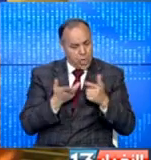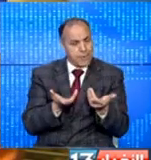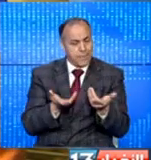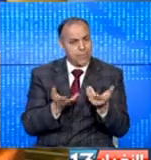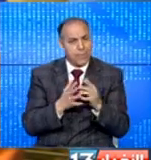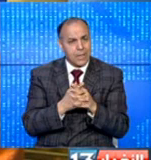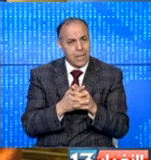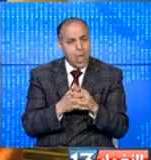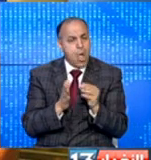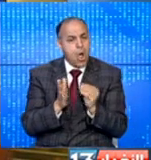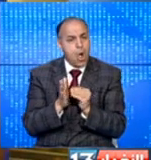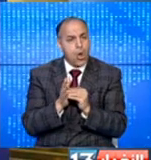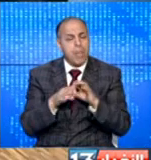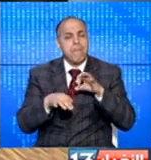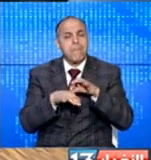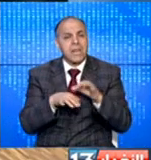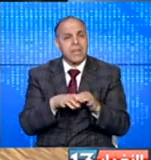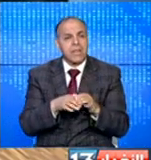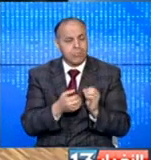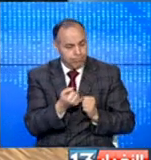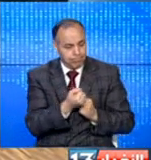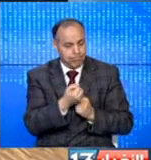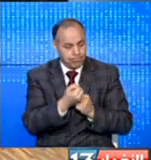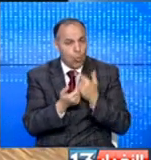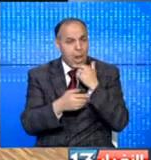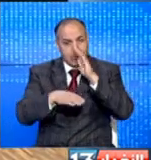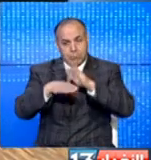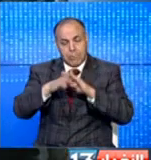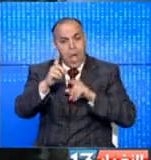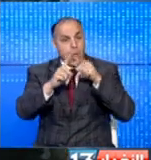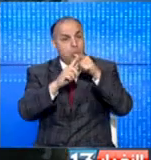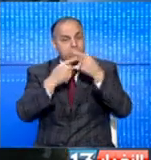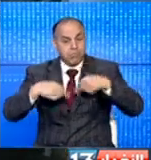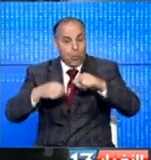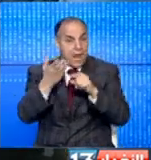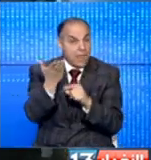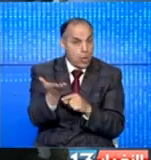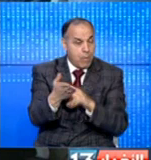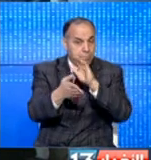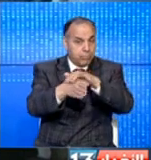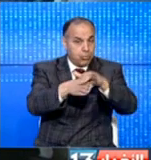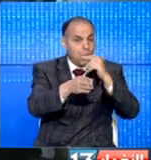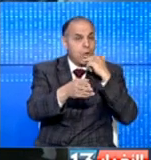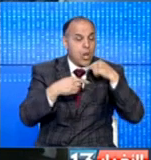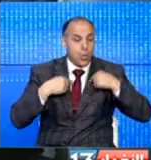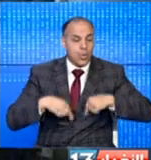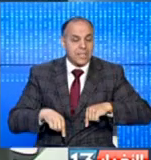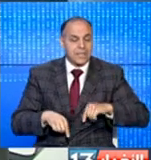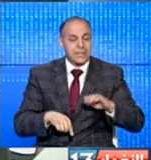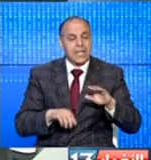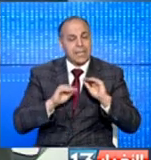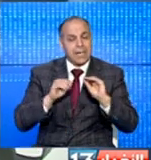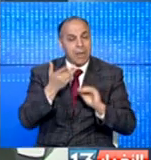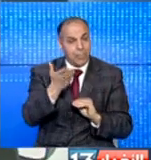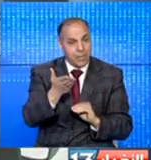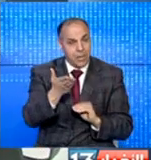وتفيد وتمرض. التشجيع والتحذير هما الهدف من هذه التظاهرة التوعوية وفق وزير التربية حاتم بن